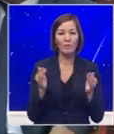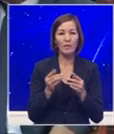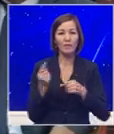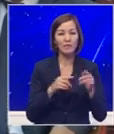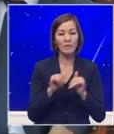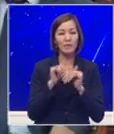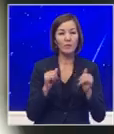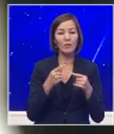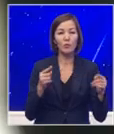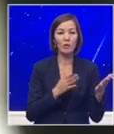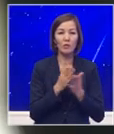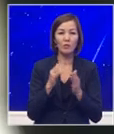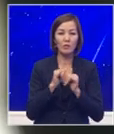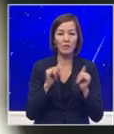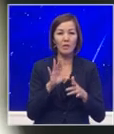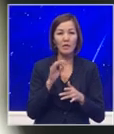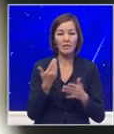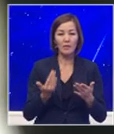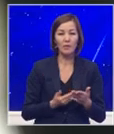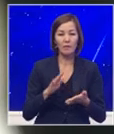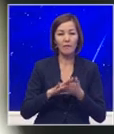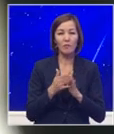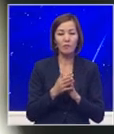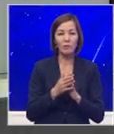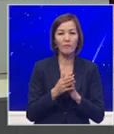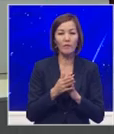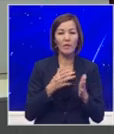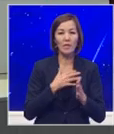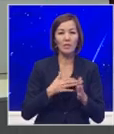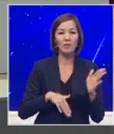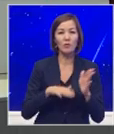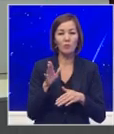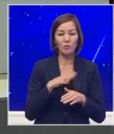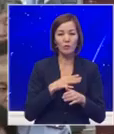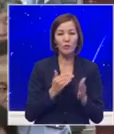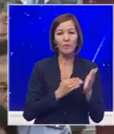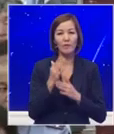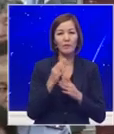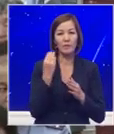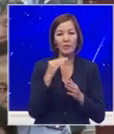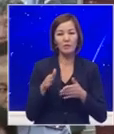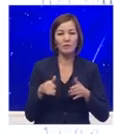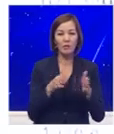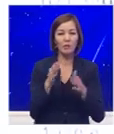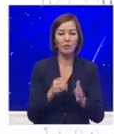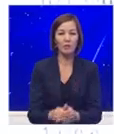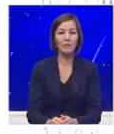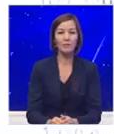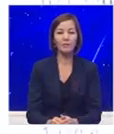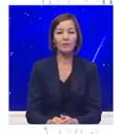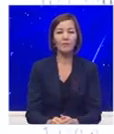бизнесе а также в других отраслях социально-бытовые условия граждан района значительно улучшились повысилась и качество дорог